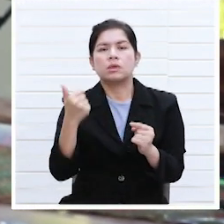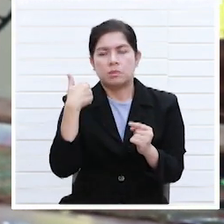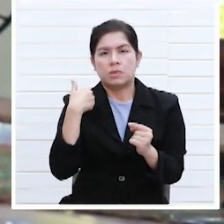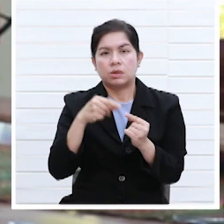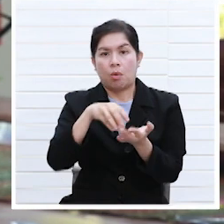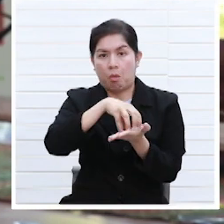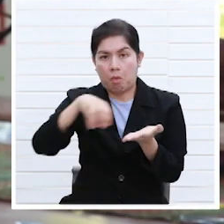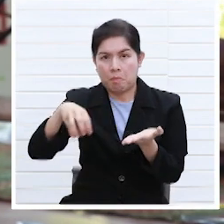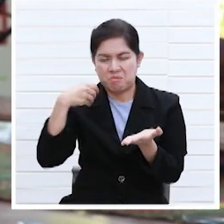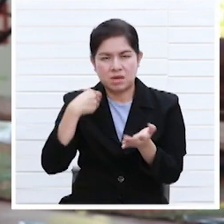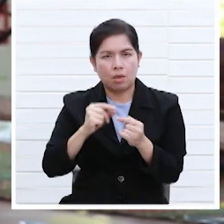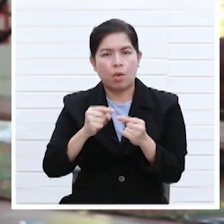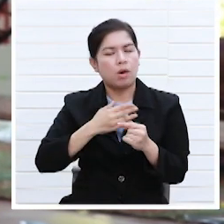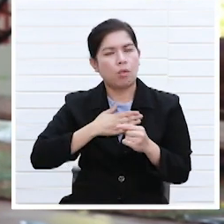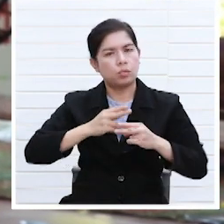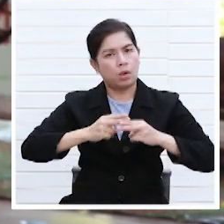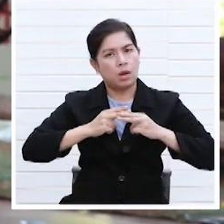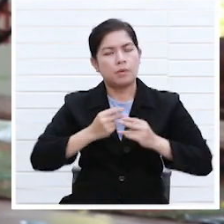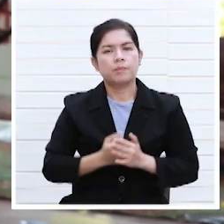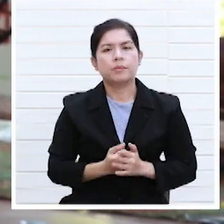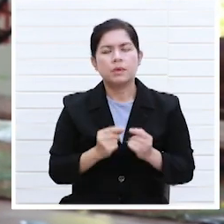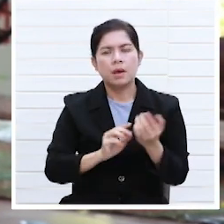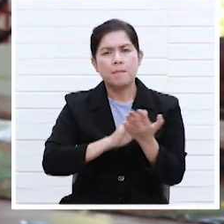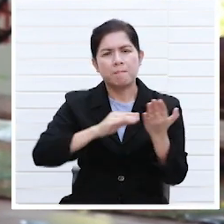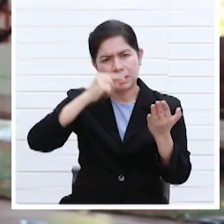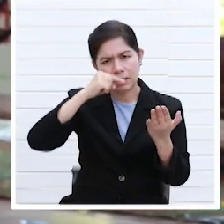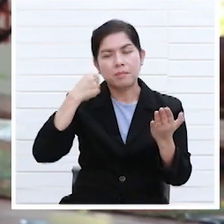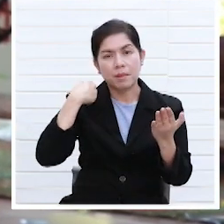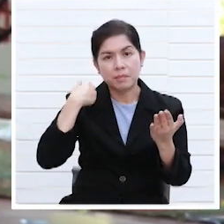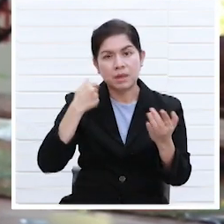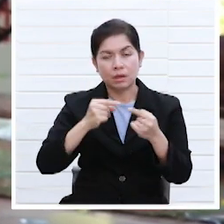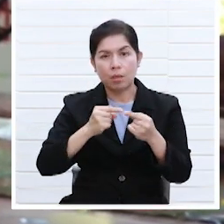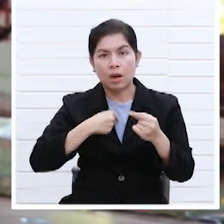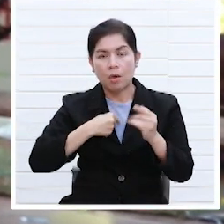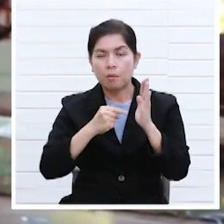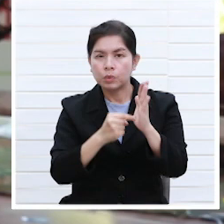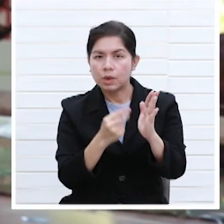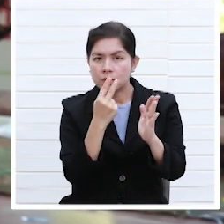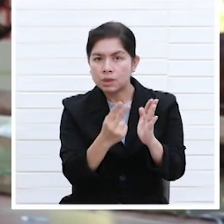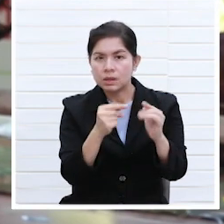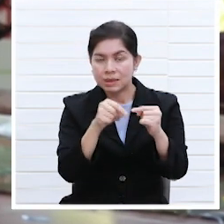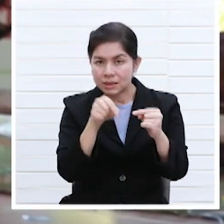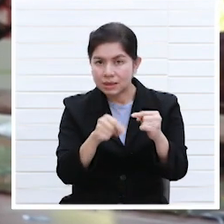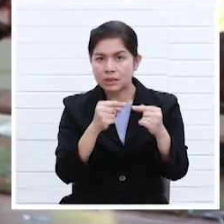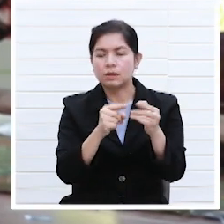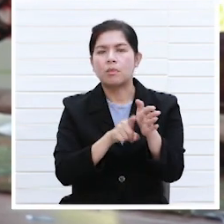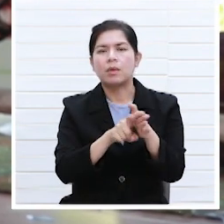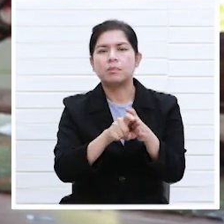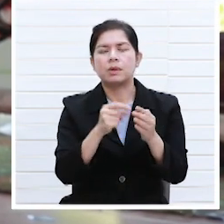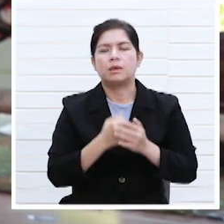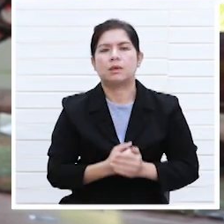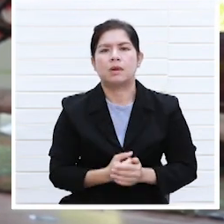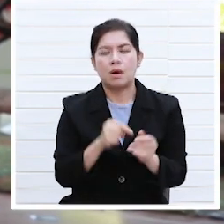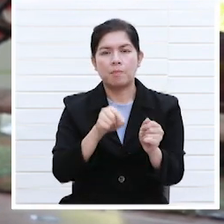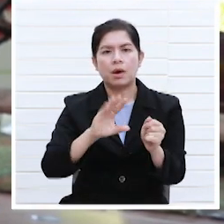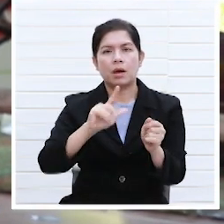บในช่วงเวลาอันสั้นได้นี่คือตัวอย่างครับไม่ใช่ไม่มีในประเทศไทยมันมีฮะเราถึงได้มาที่วิสาหกิจชุมชนผ้าไหมมัดหมี่ที่บ้านหั